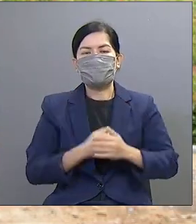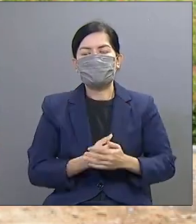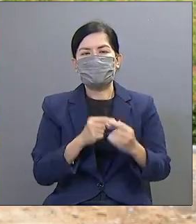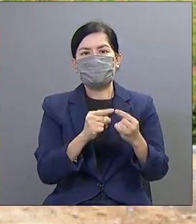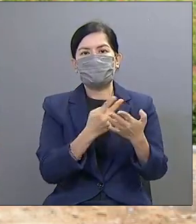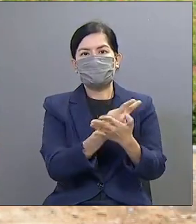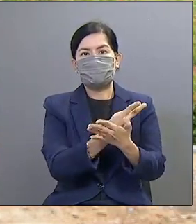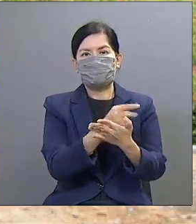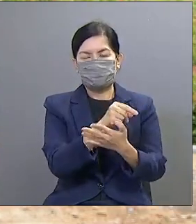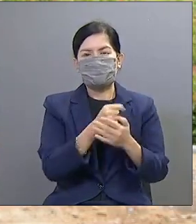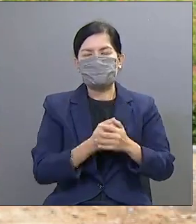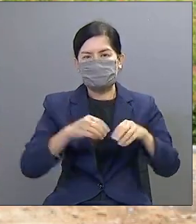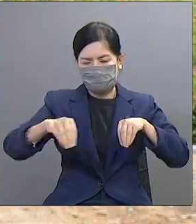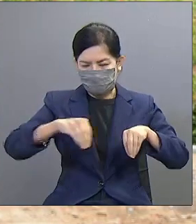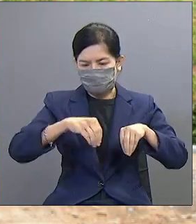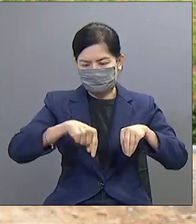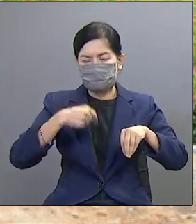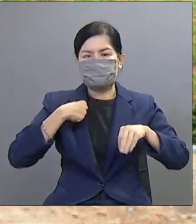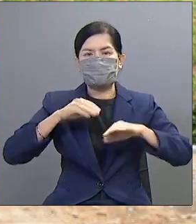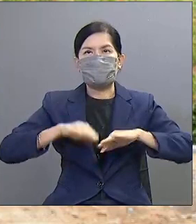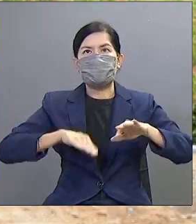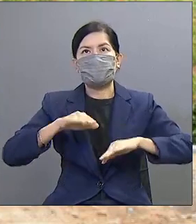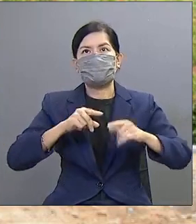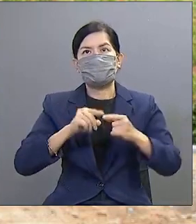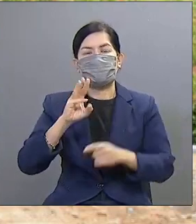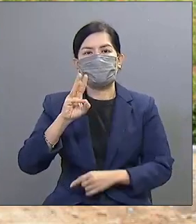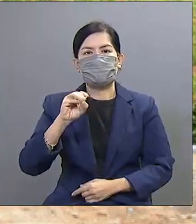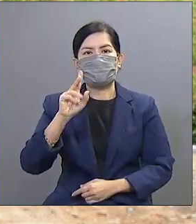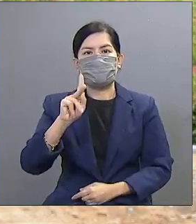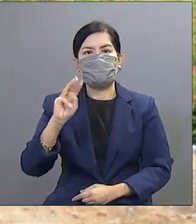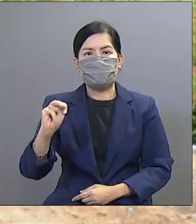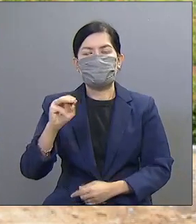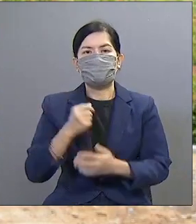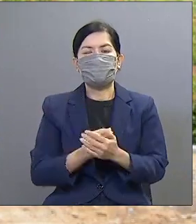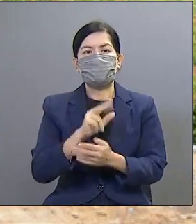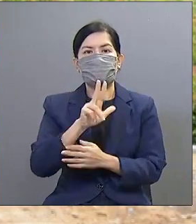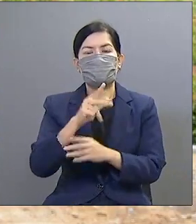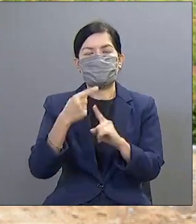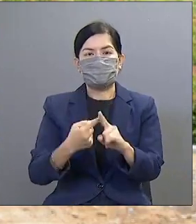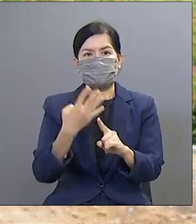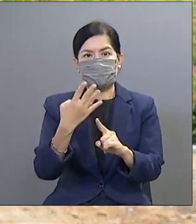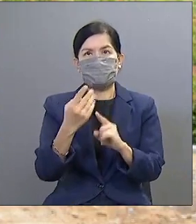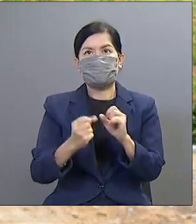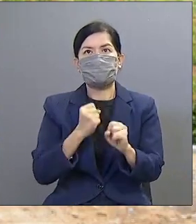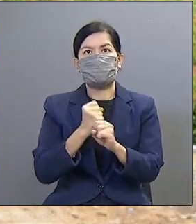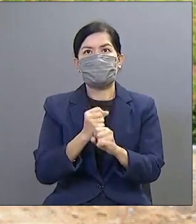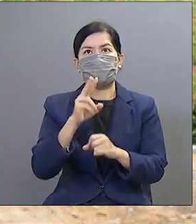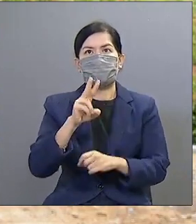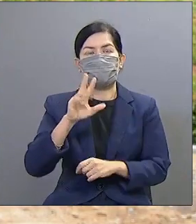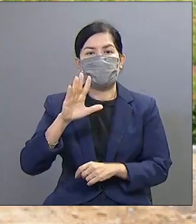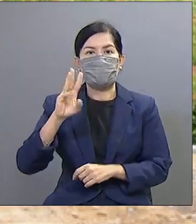เมลิง์ loadiuนา อันกouldในK favored